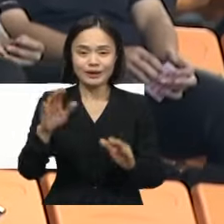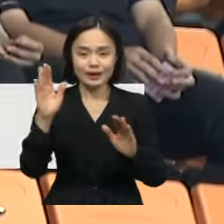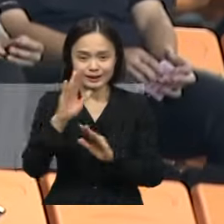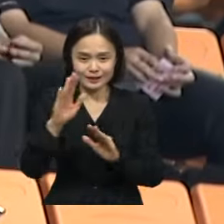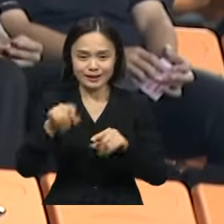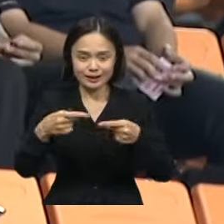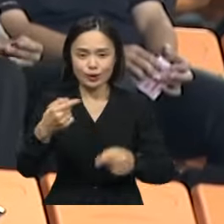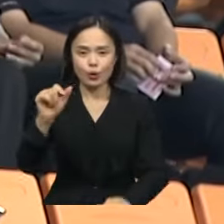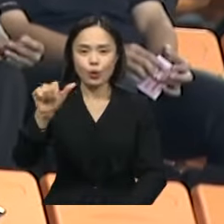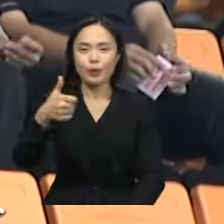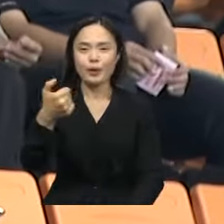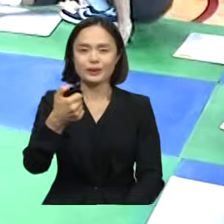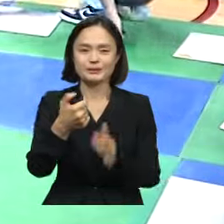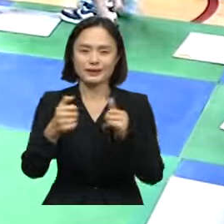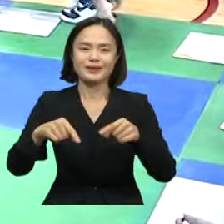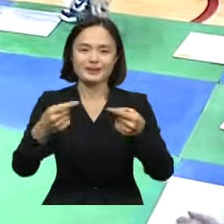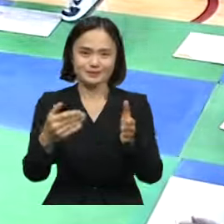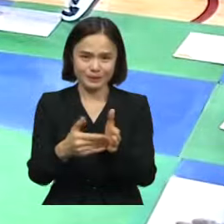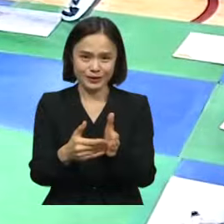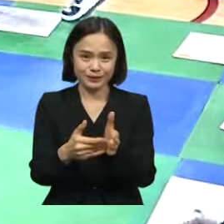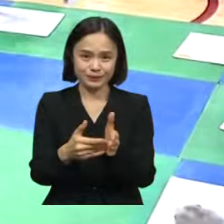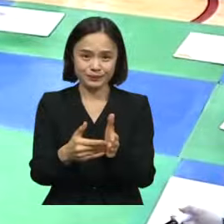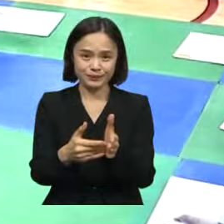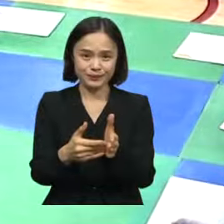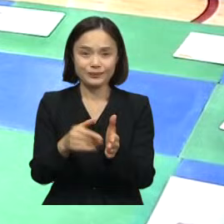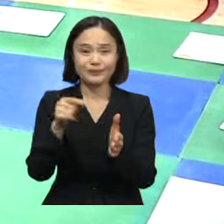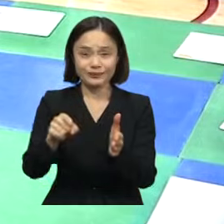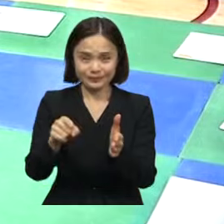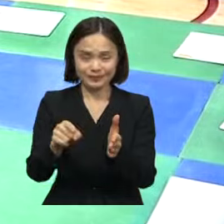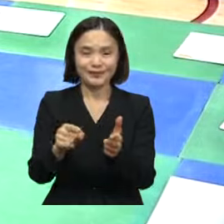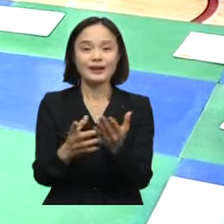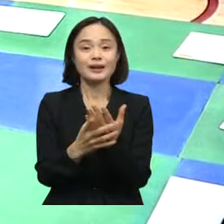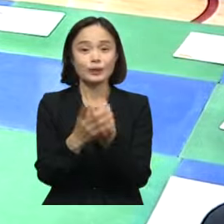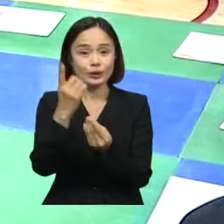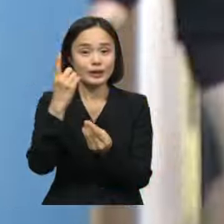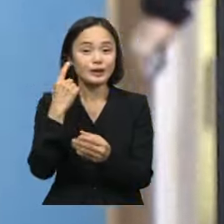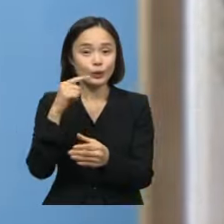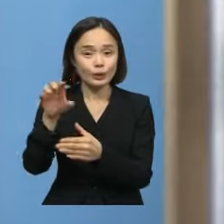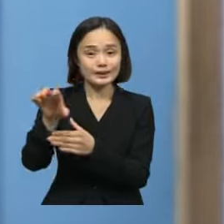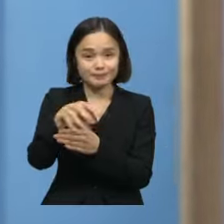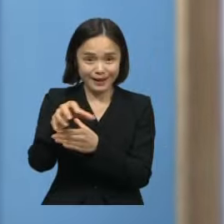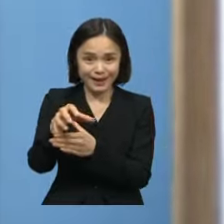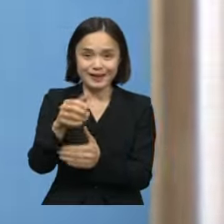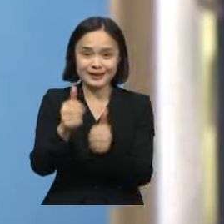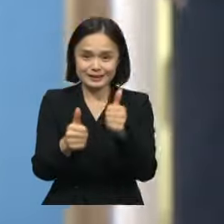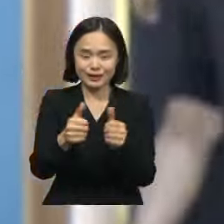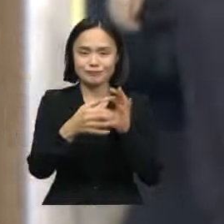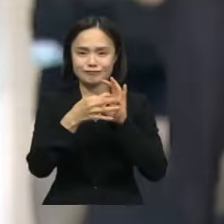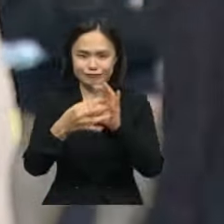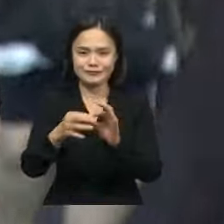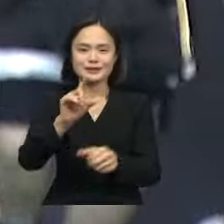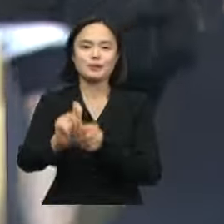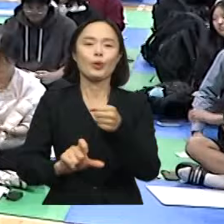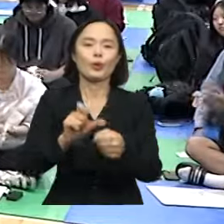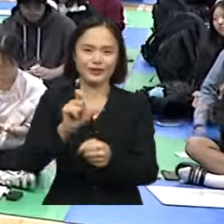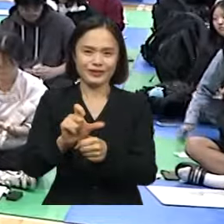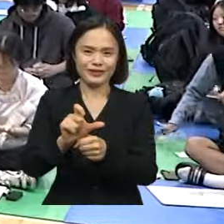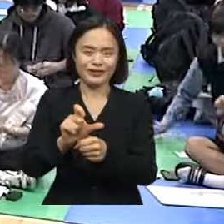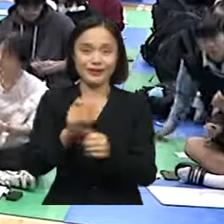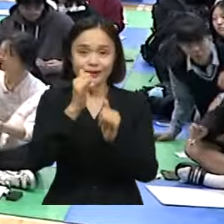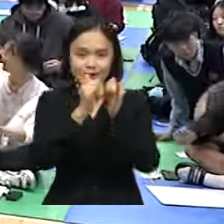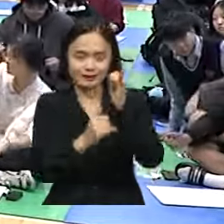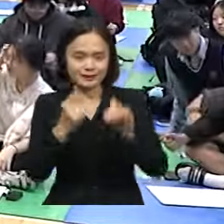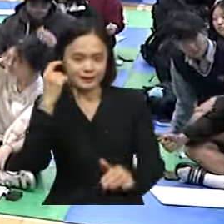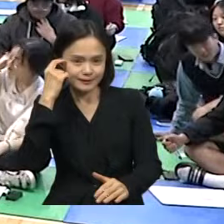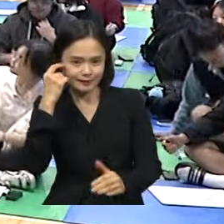참가했습니다. 15년째 이어오고 있는 민주평통 통일 골든벨은 청소년들의 통일관과 역사관 함양을